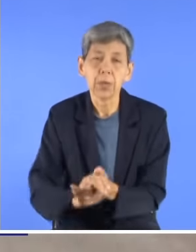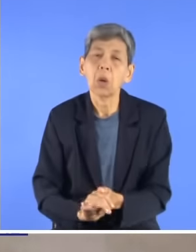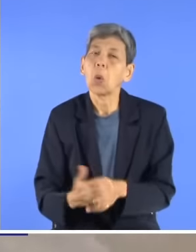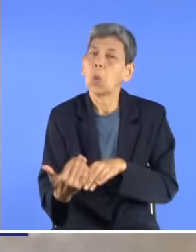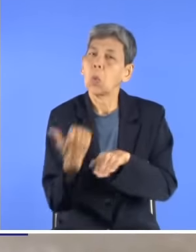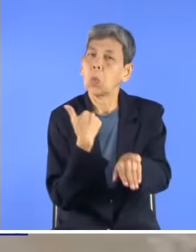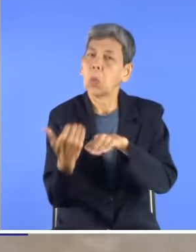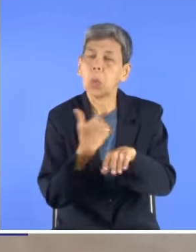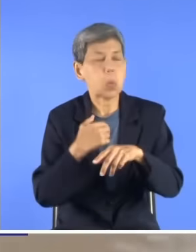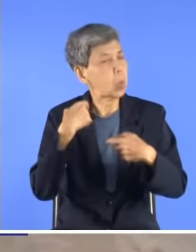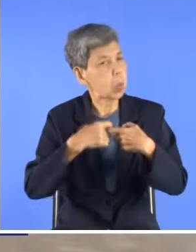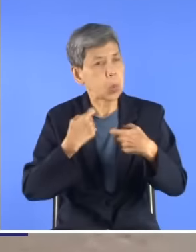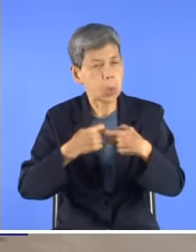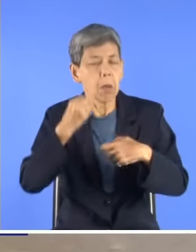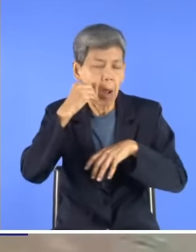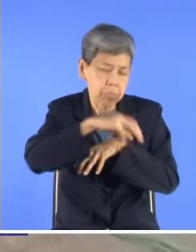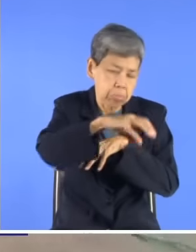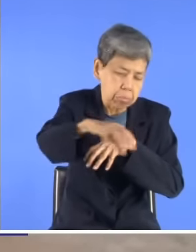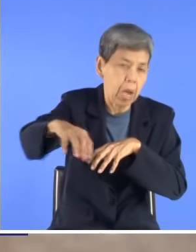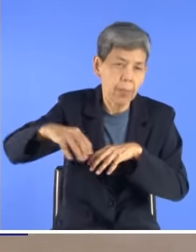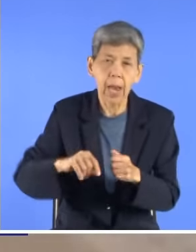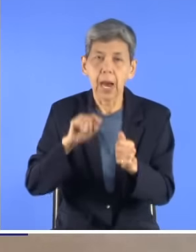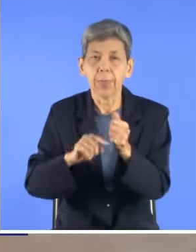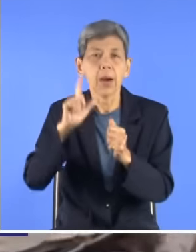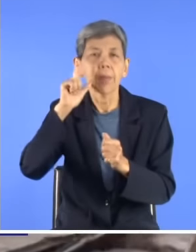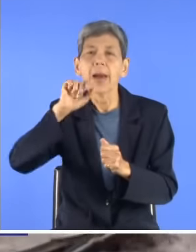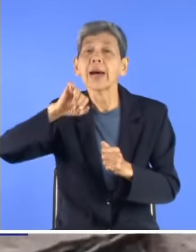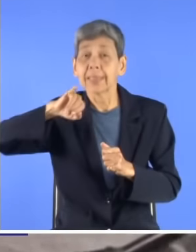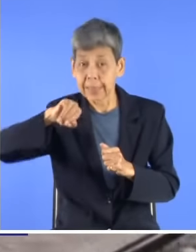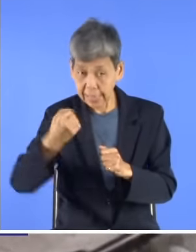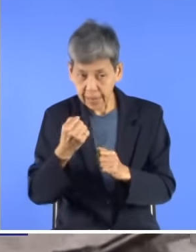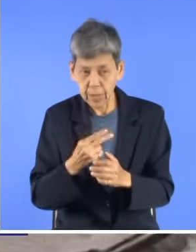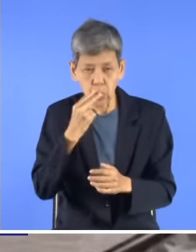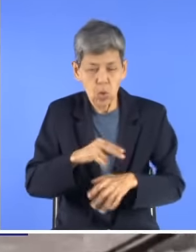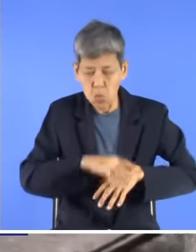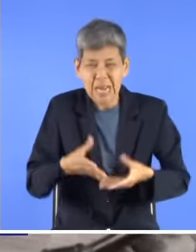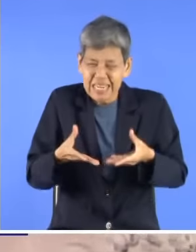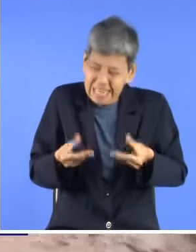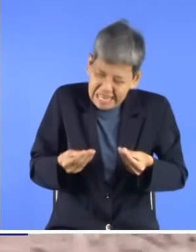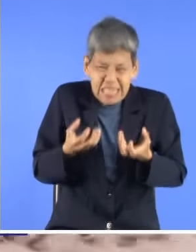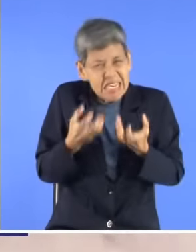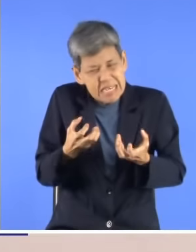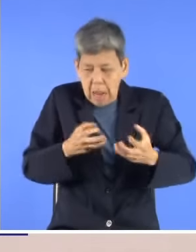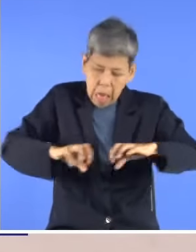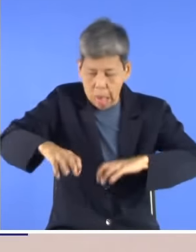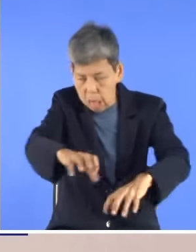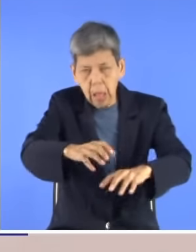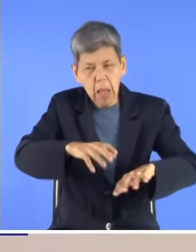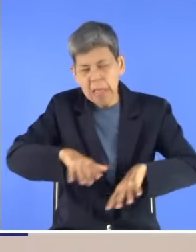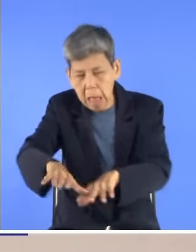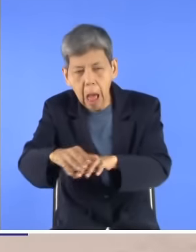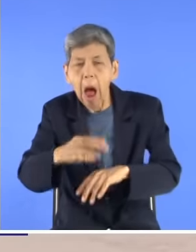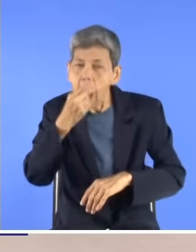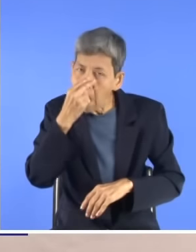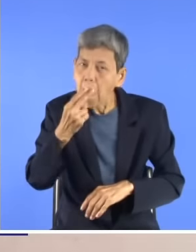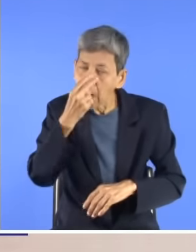น้ำไหลเข้าหมู่บ้านเนี่ยหลายหมู่บ้านเลยอยู่ที่อำเภอแม่ใจนะครับน้ำป่าก็พัดดินโคลนหินเข้าท่วมบ้านเรือนชาวบ้านอย่างที่เห็นในภาพเช่